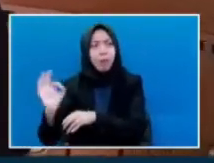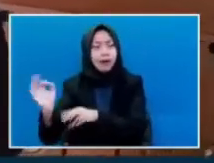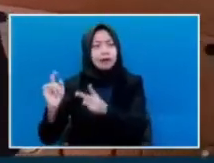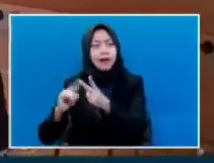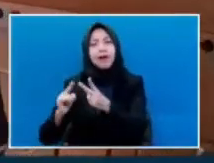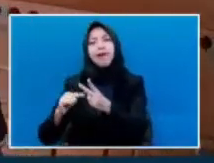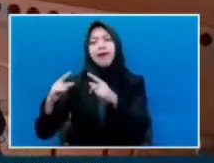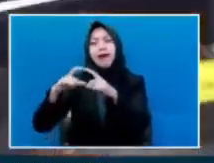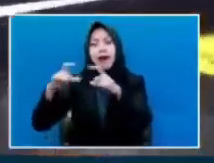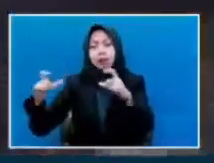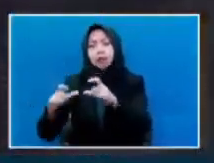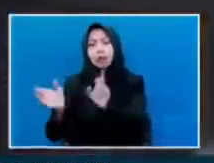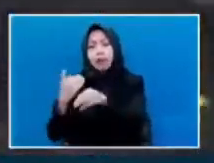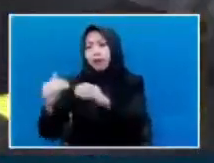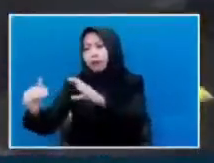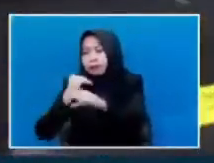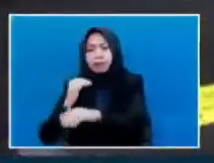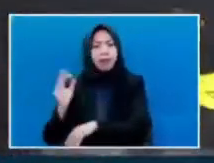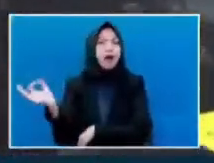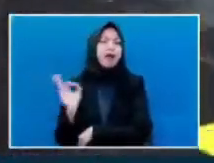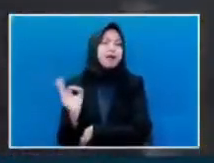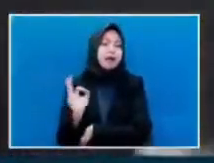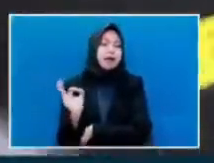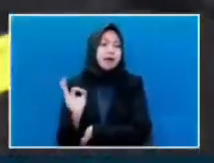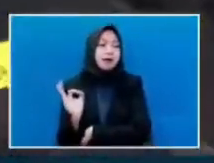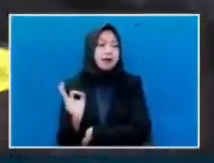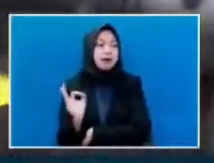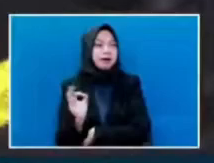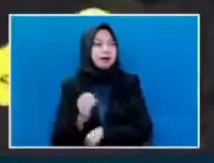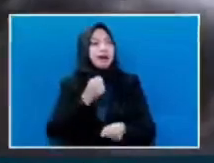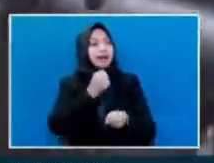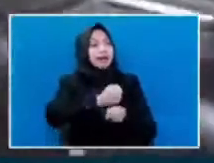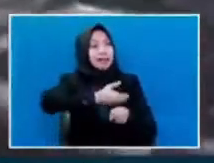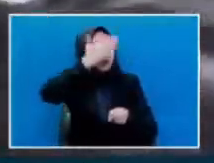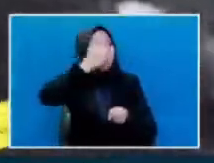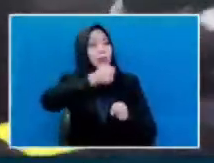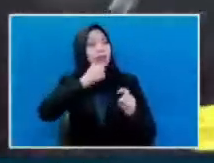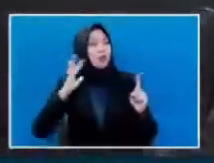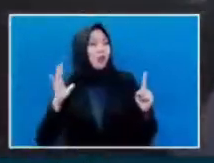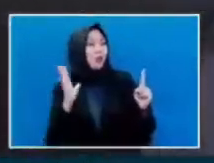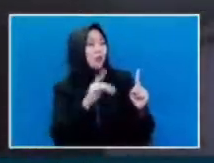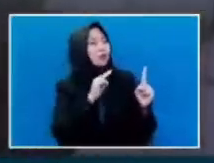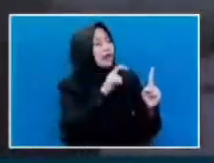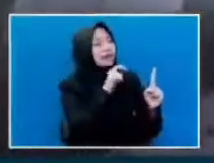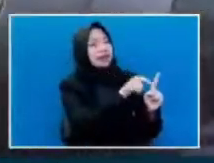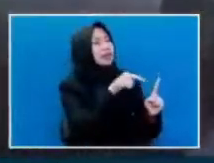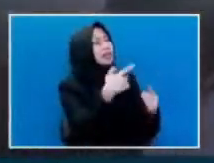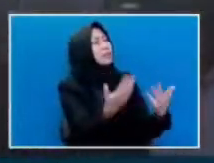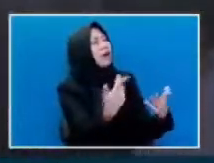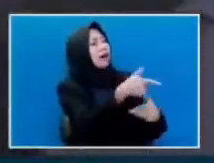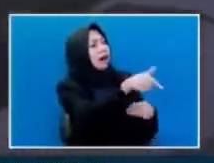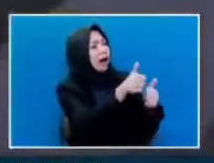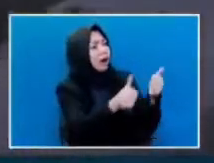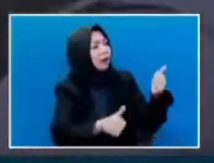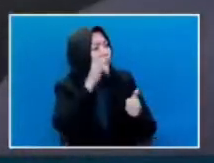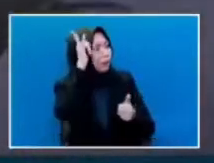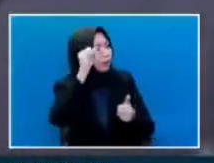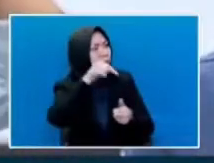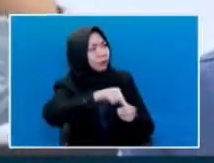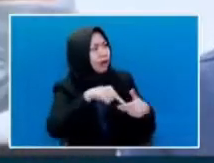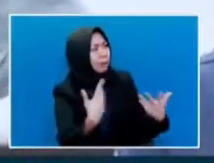sudah tutup buku Gibran pun menanggapi dengan santai soal Tutup buku status keanggotaannya di